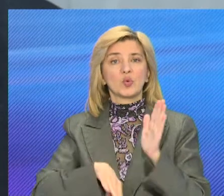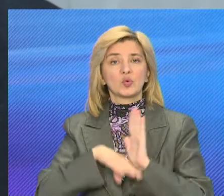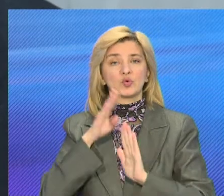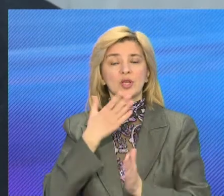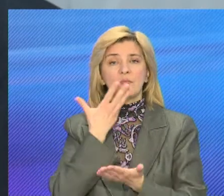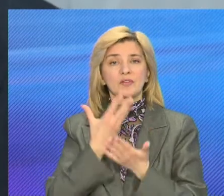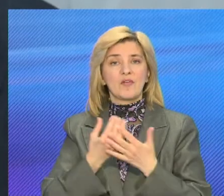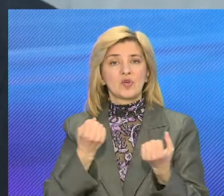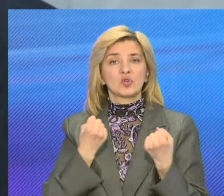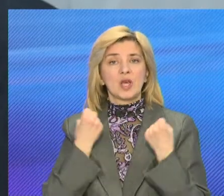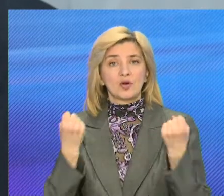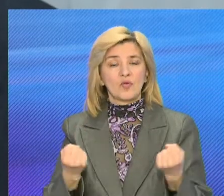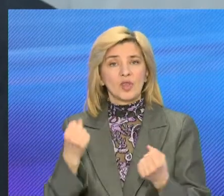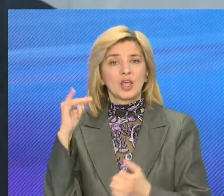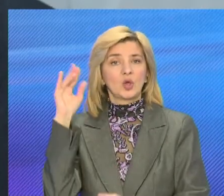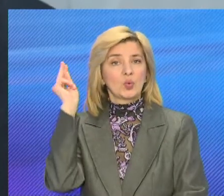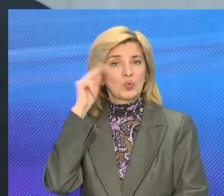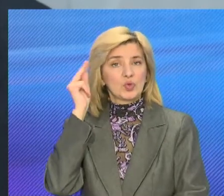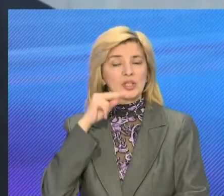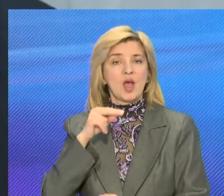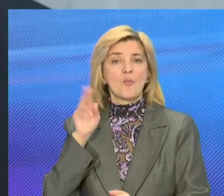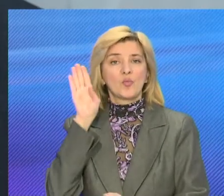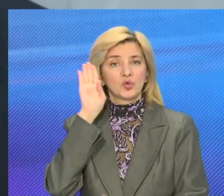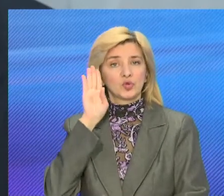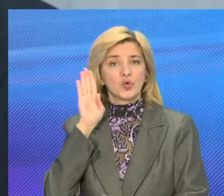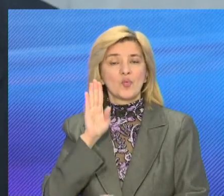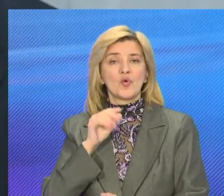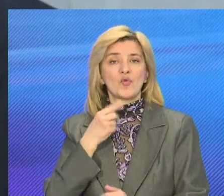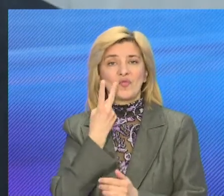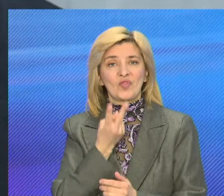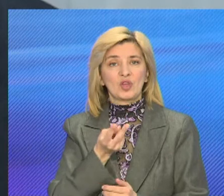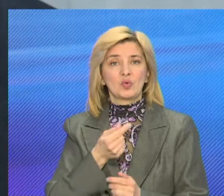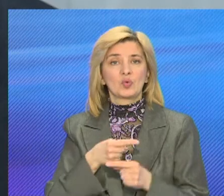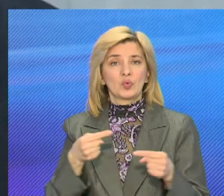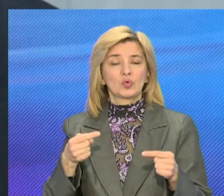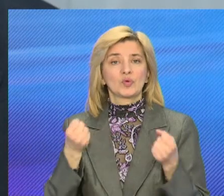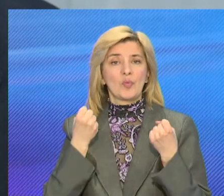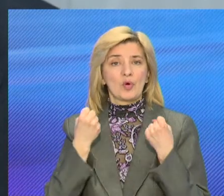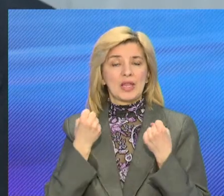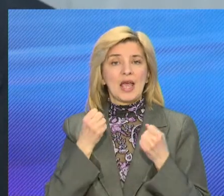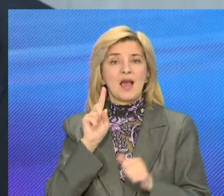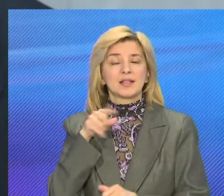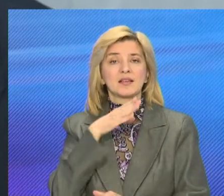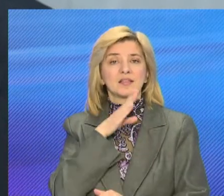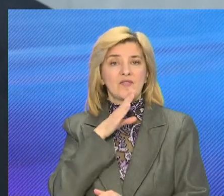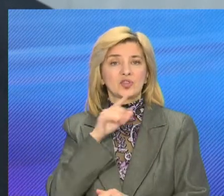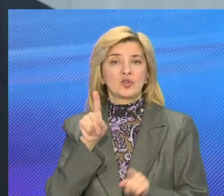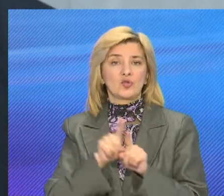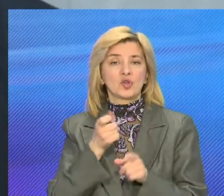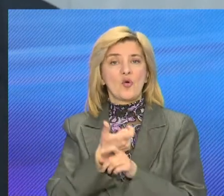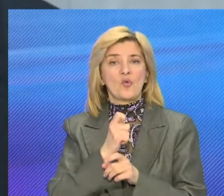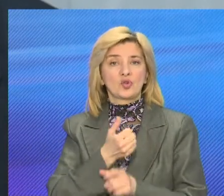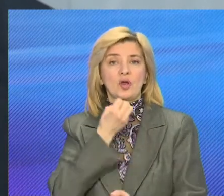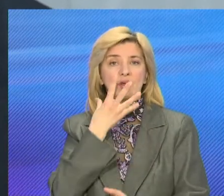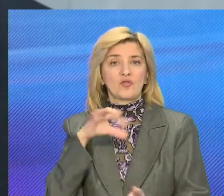и учатся мужскому виду спорта. Хотя и девочка, которую мы видели только что на ринге, очень прилично уже выступает.